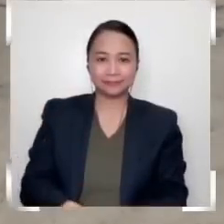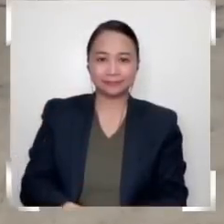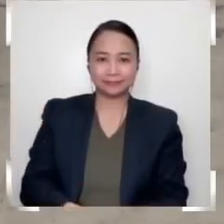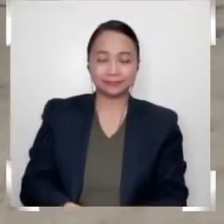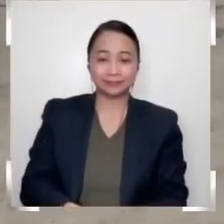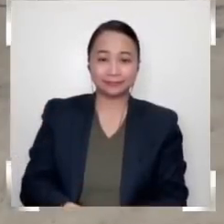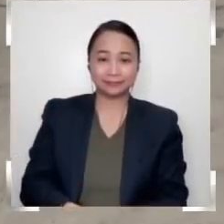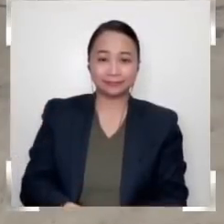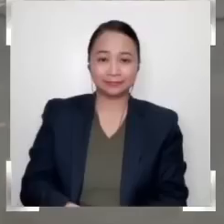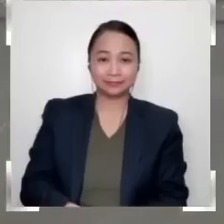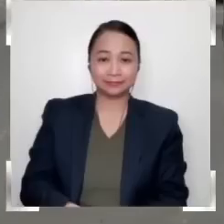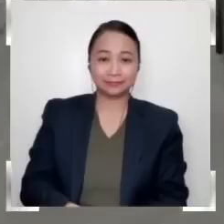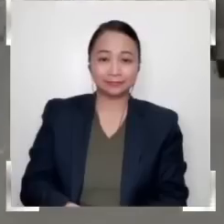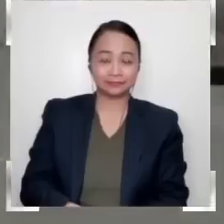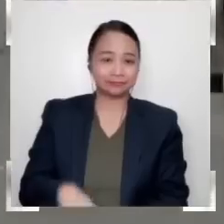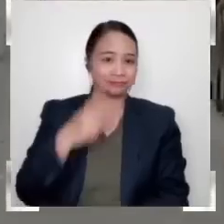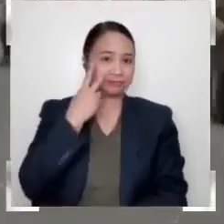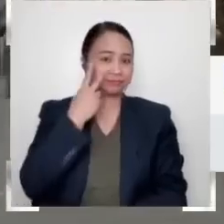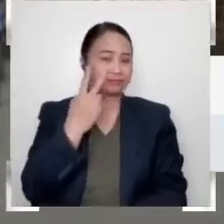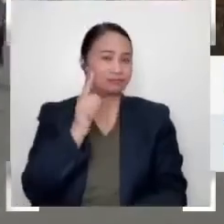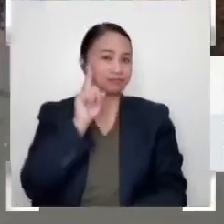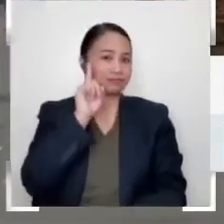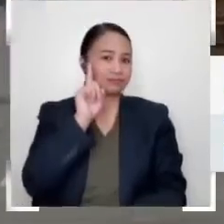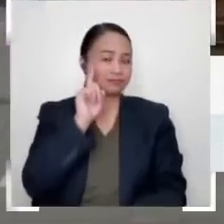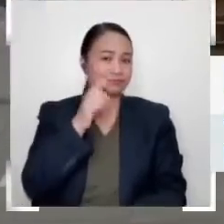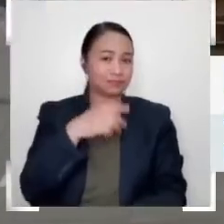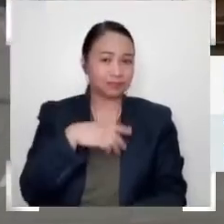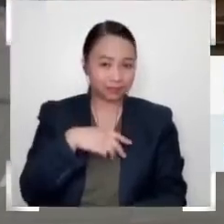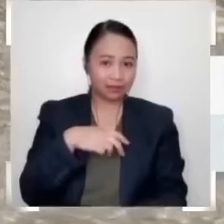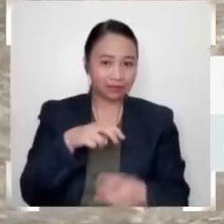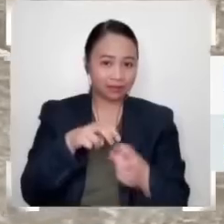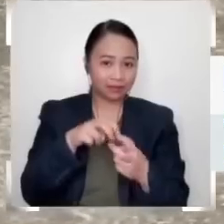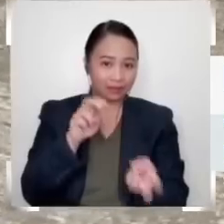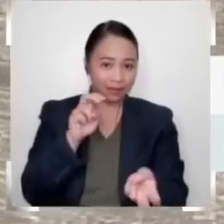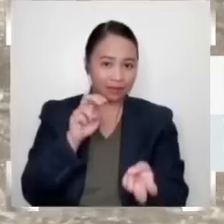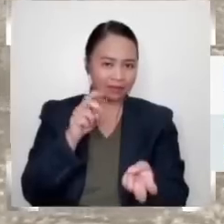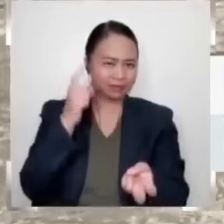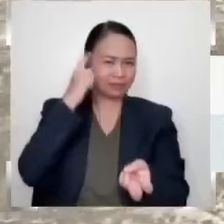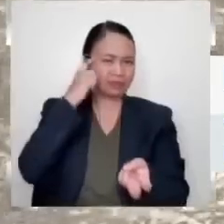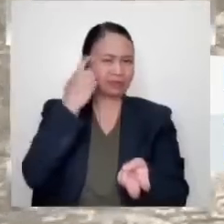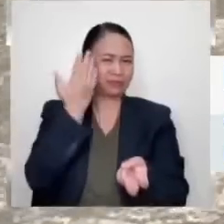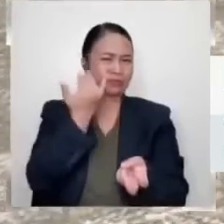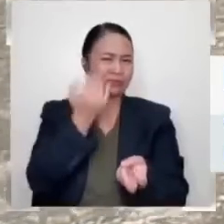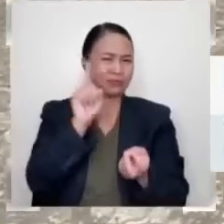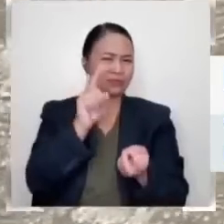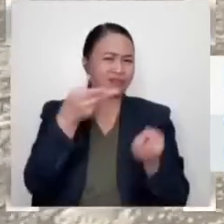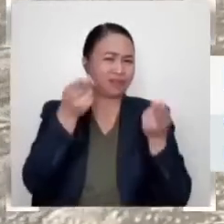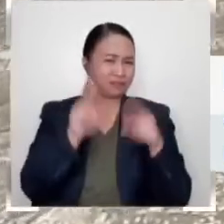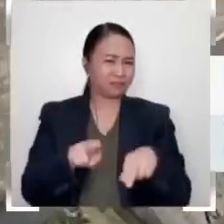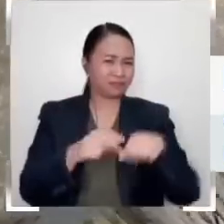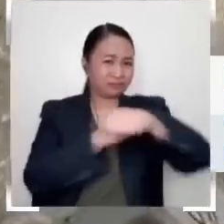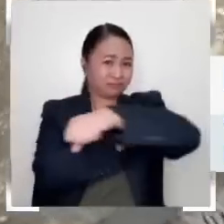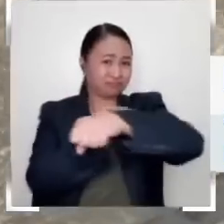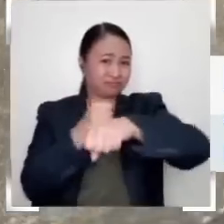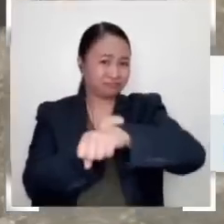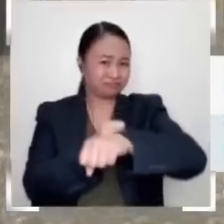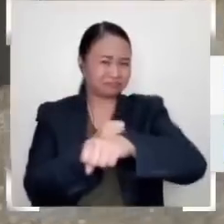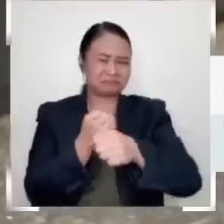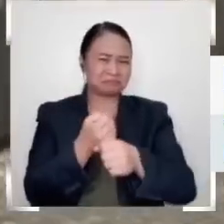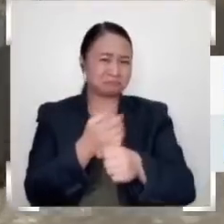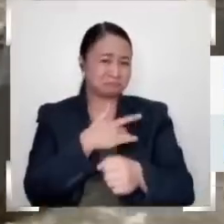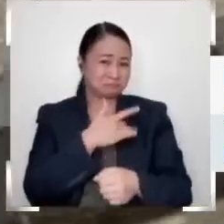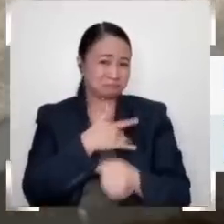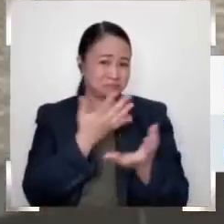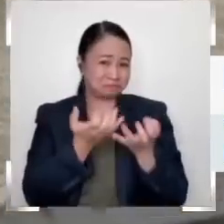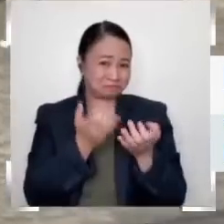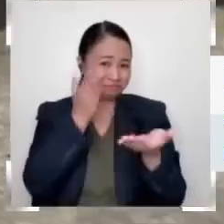Sa unang tingin, malamang eh, mapapaisip ka kung aakit ka pa ba o hindi na sa footbridge na ito sa may